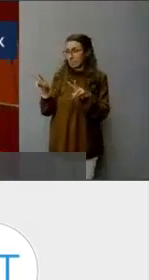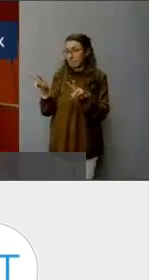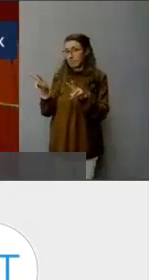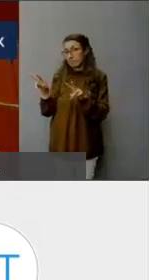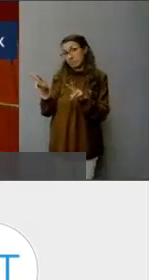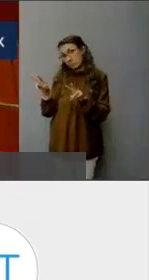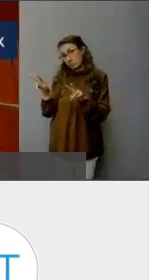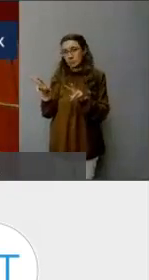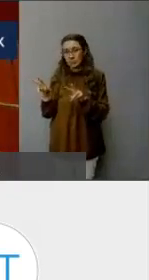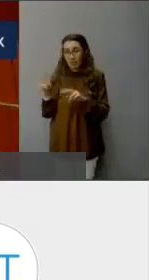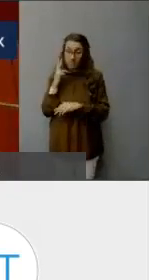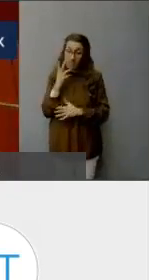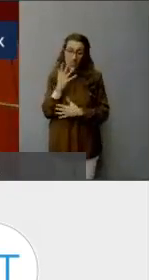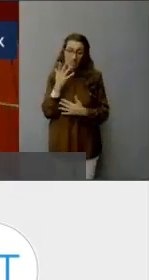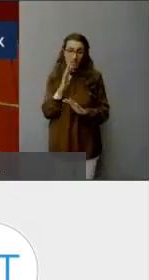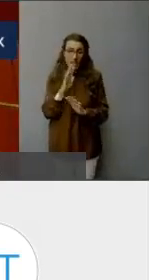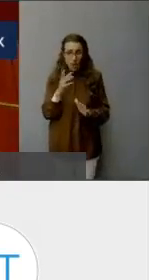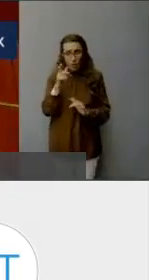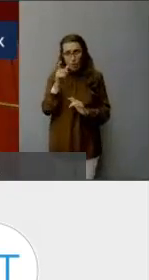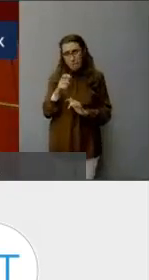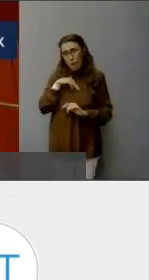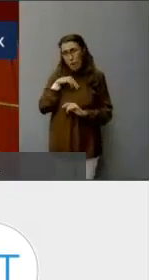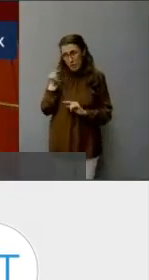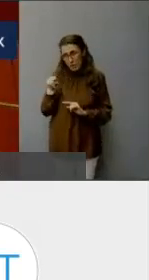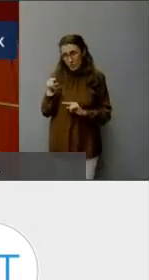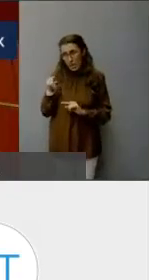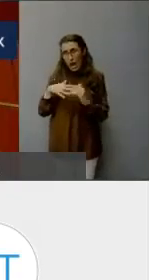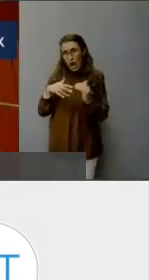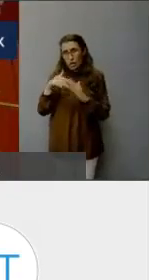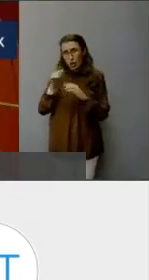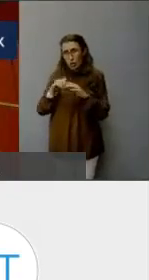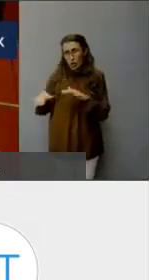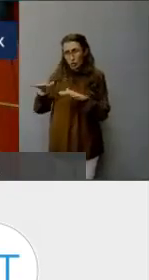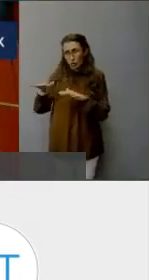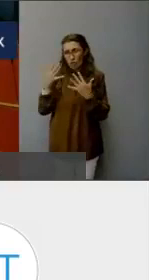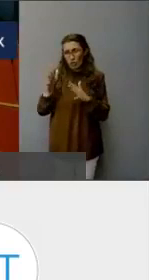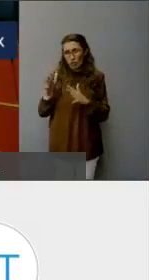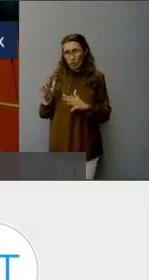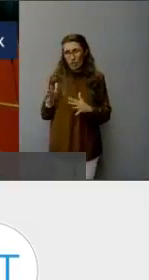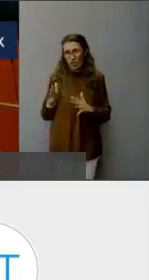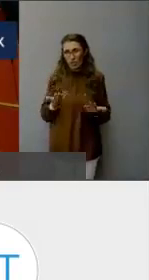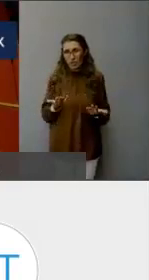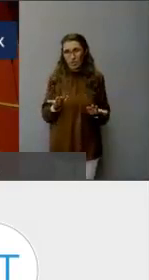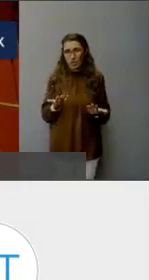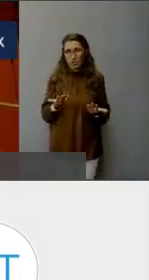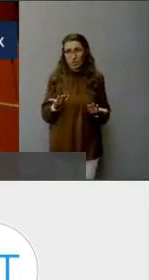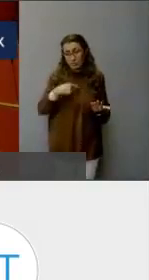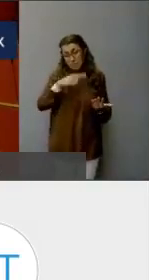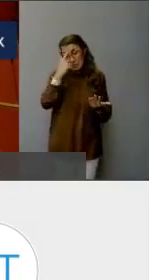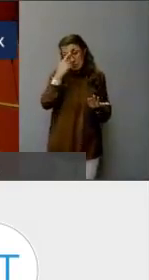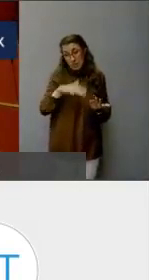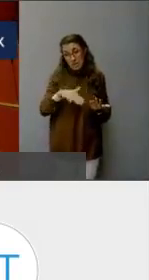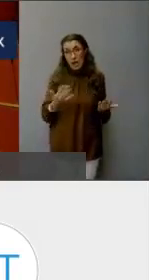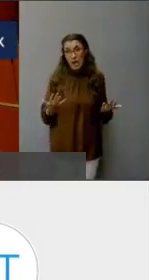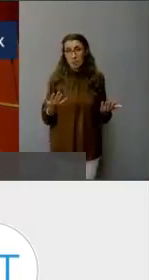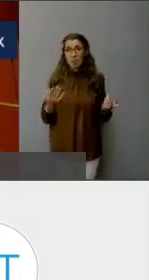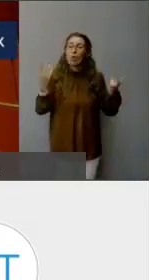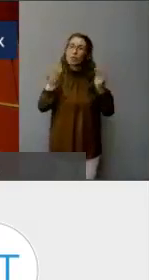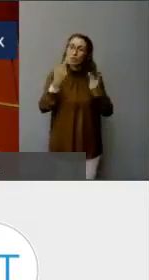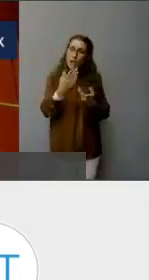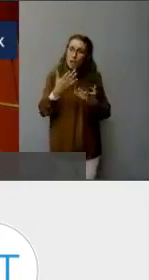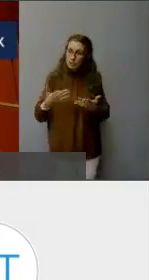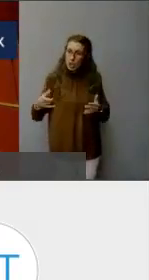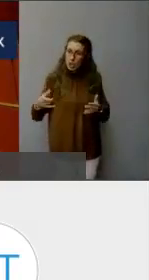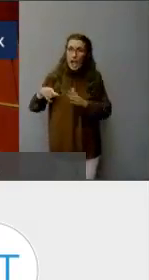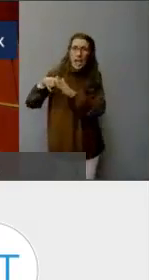lima la sana no il proprietario è proprietario di tanti altri terreni e bontà sua diciamo non li ha ricevuti nei di family